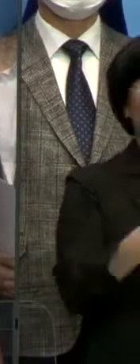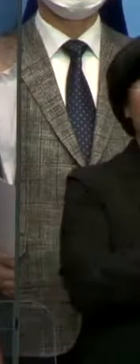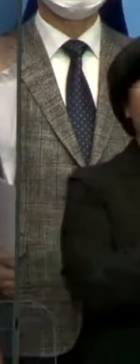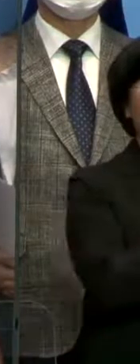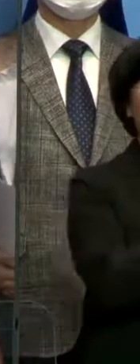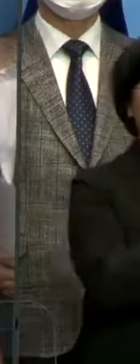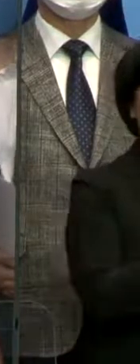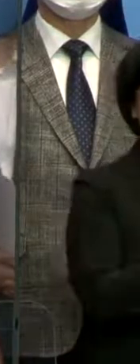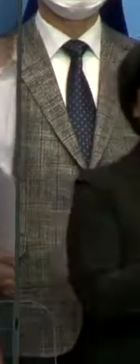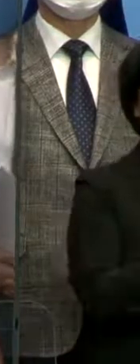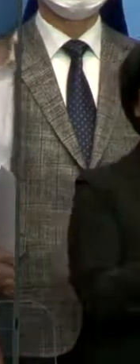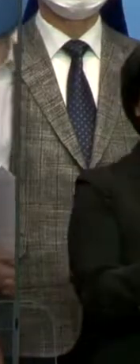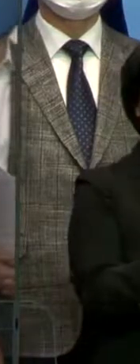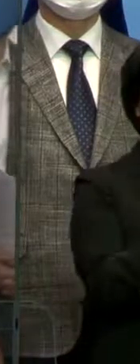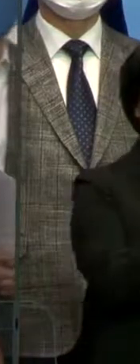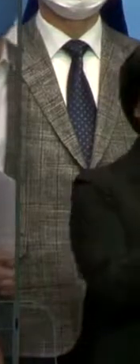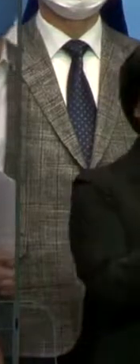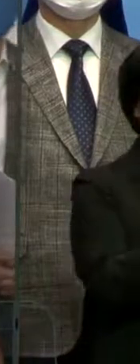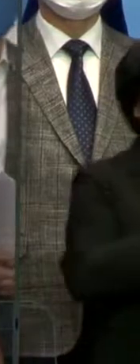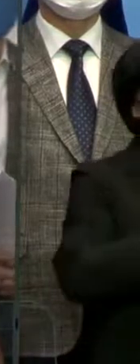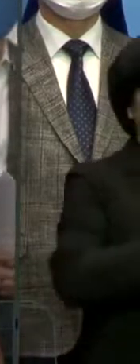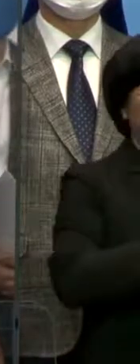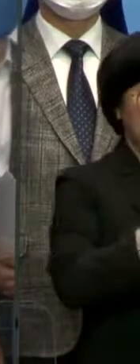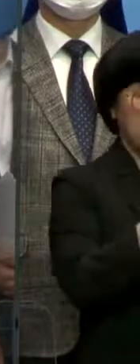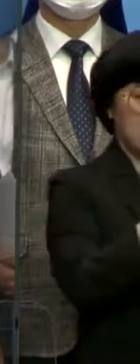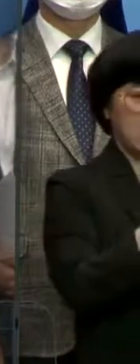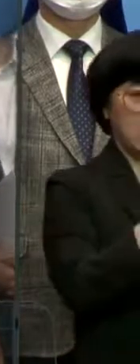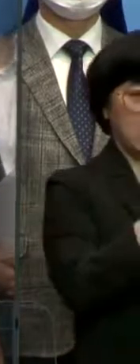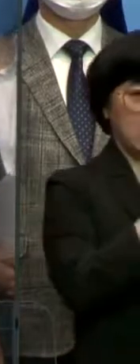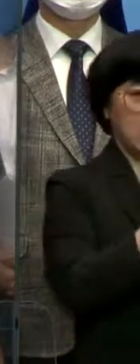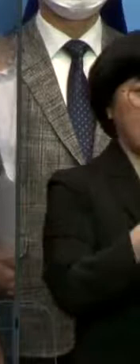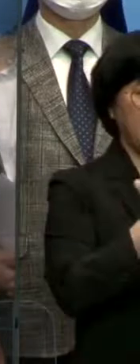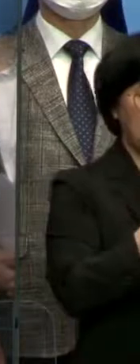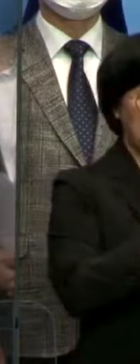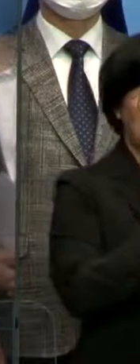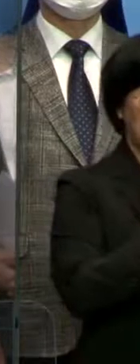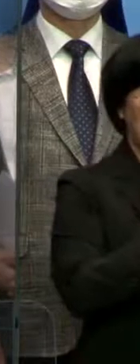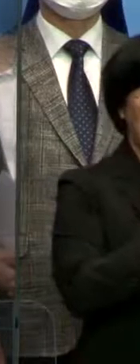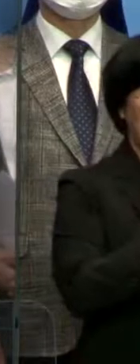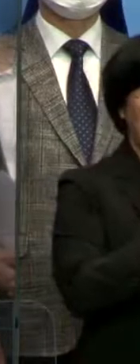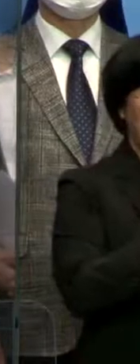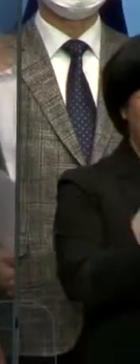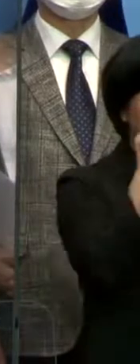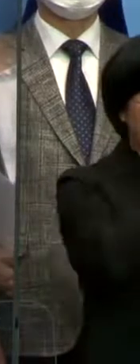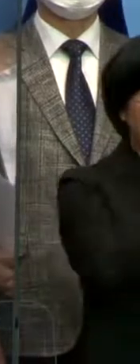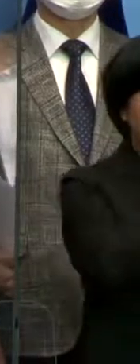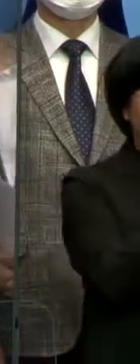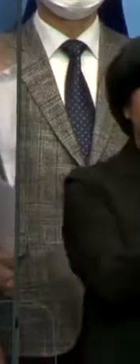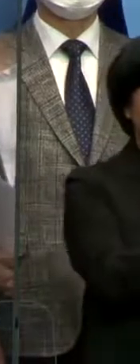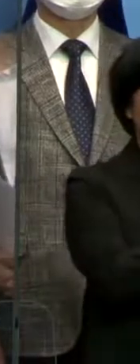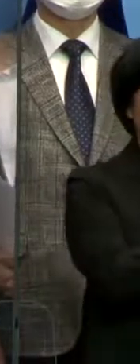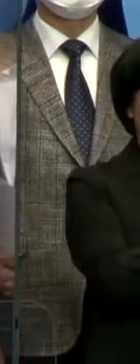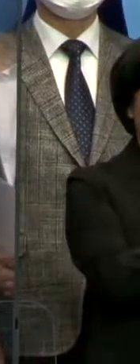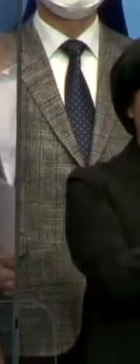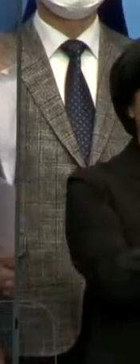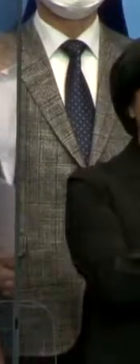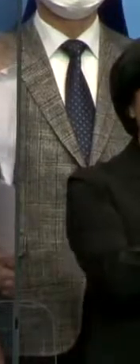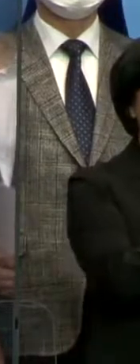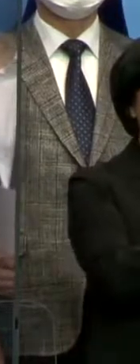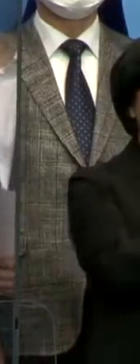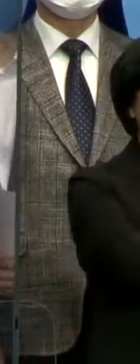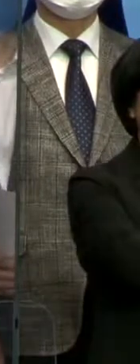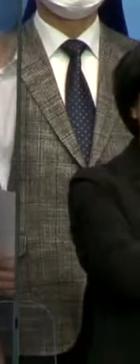의료인의 진료실과 응급실에서의 안전을 보호하기 위한 법안들은 이미 20대